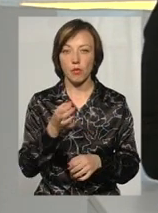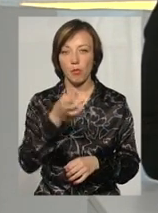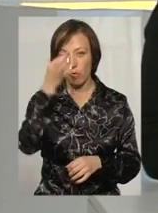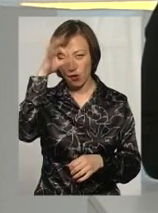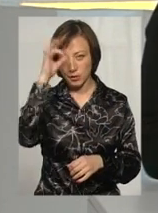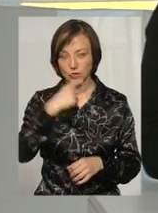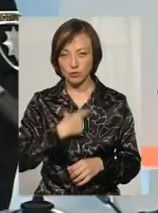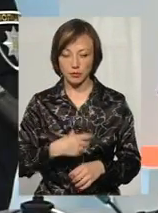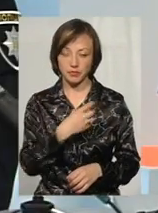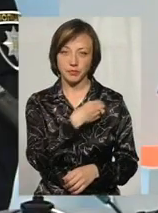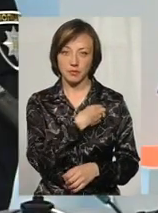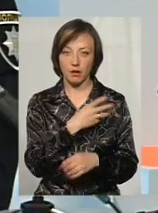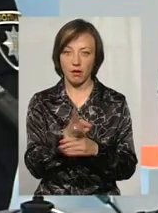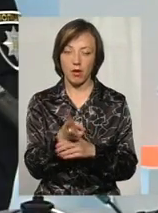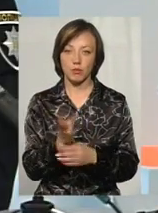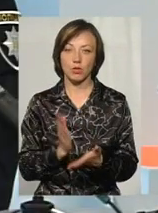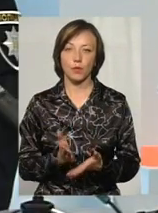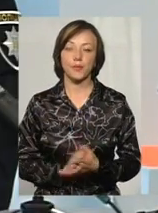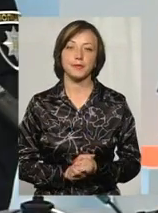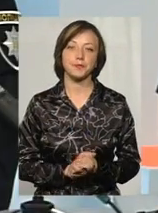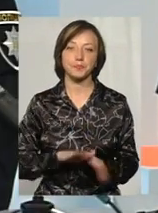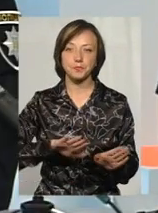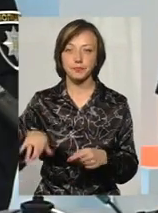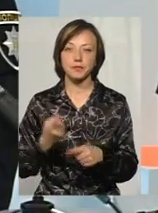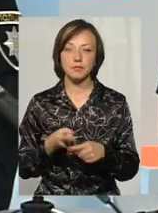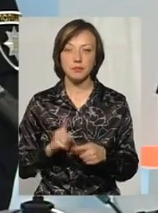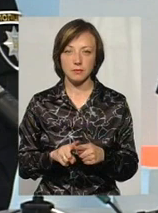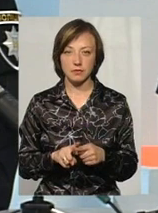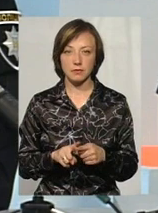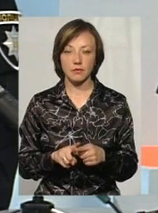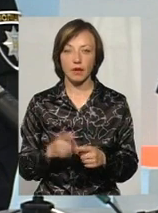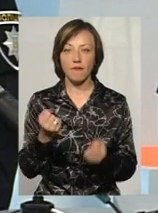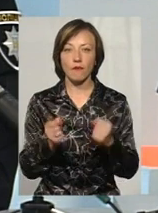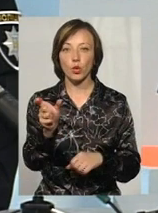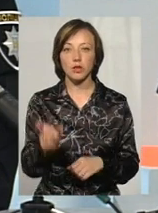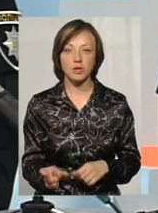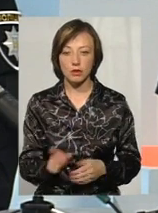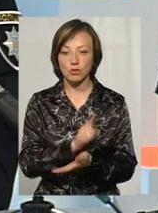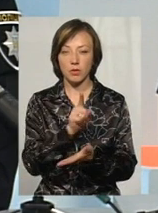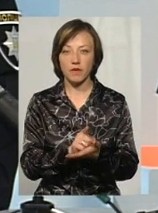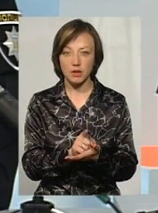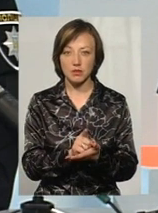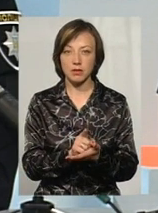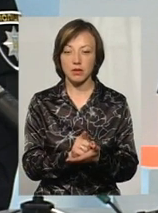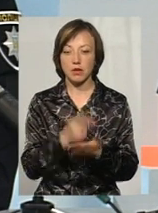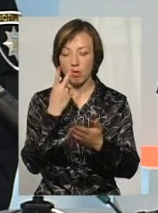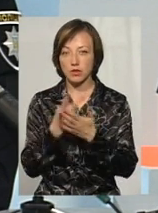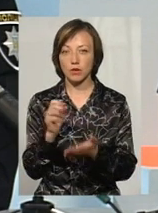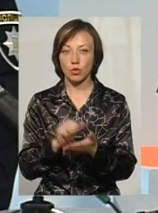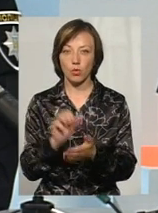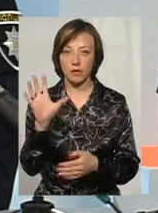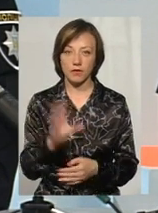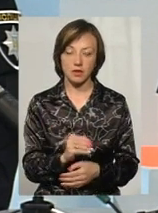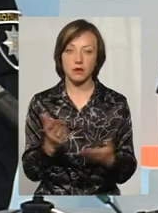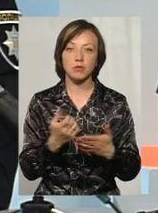має при собі нагрудну відеокамеру. От. Після чого вже водій зобов'язаний йому пред'явити всі документи, на